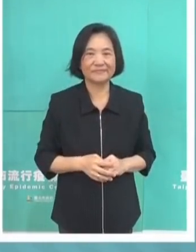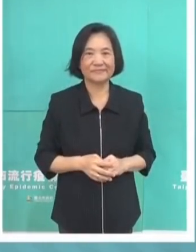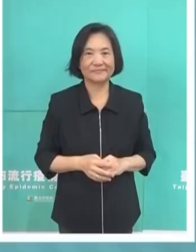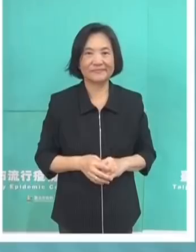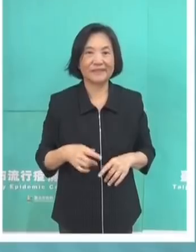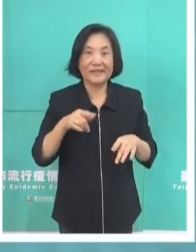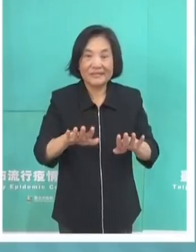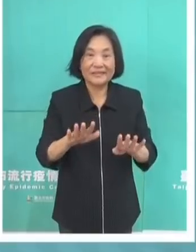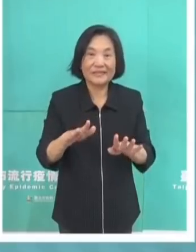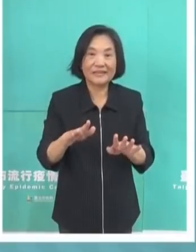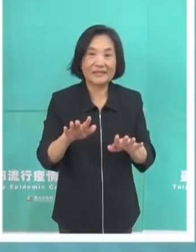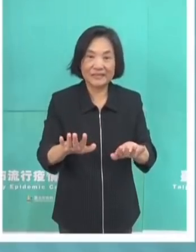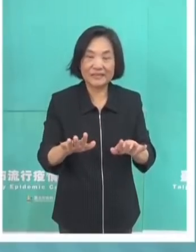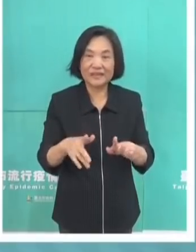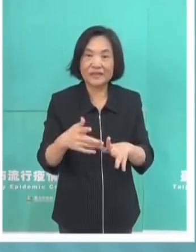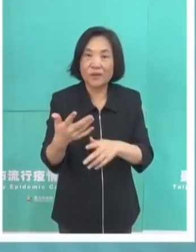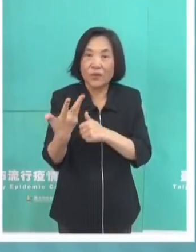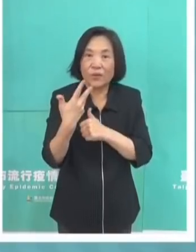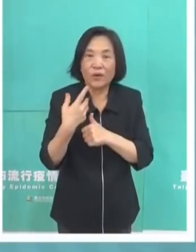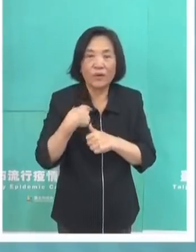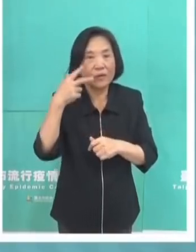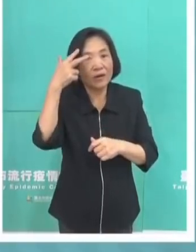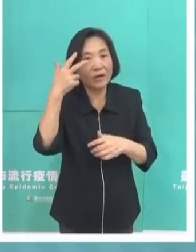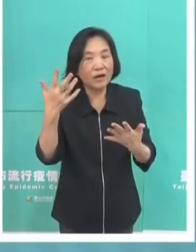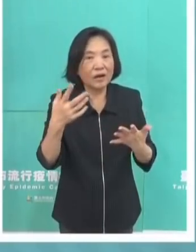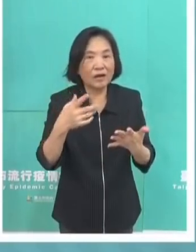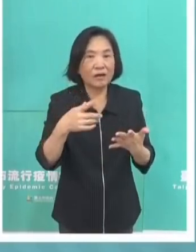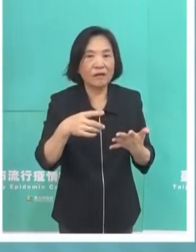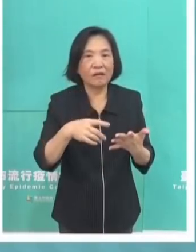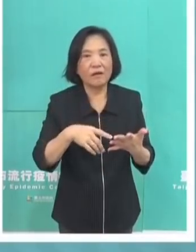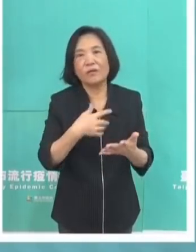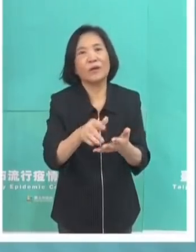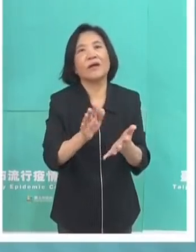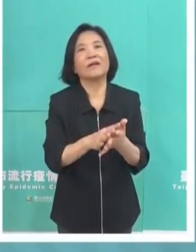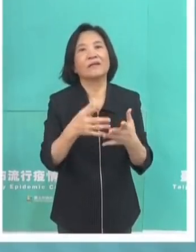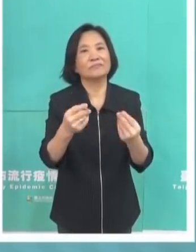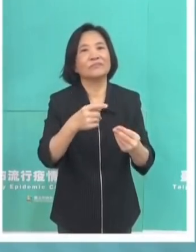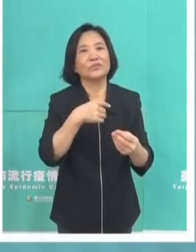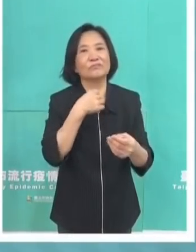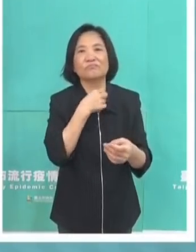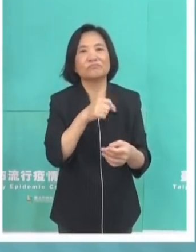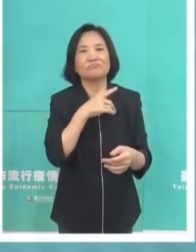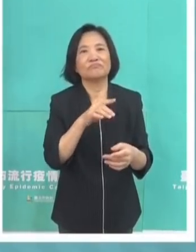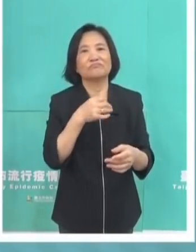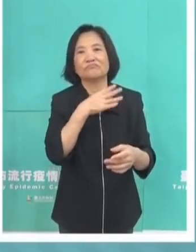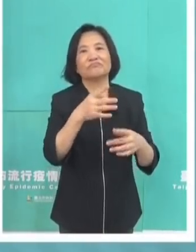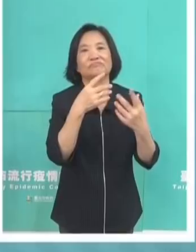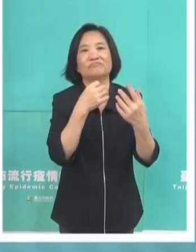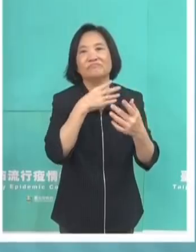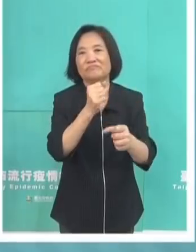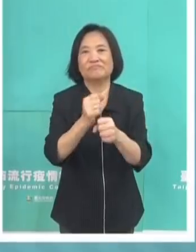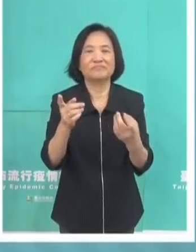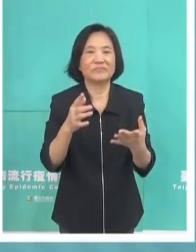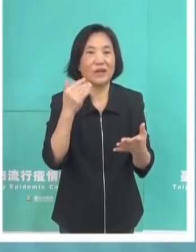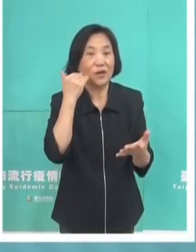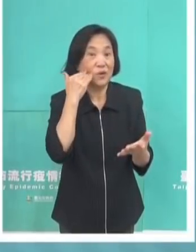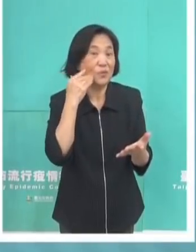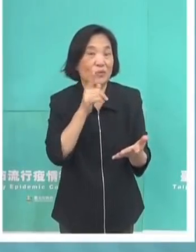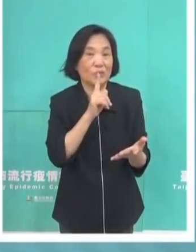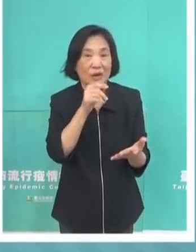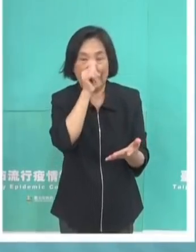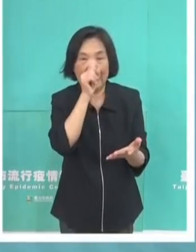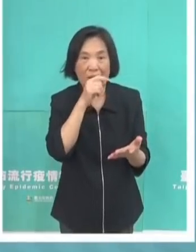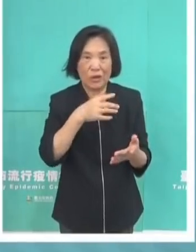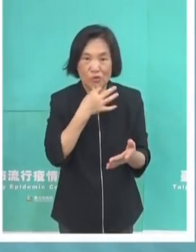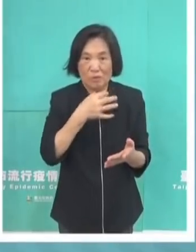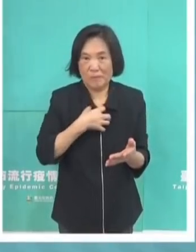你要说现在呢，那当然就是在夏天都不要，什么都不要做嘛。所以说你要安全的话，每天干脆在家里打坐就好了，你都不要外